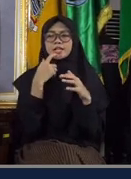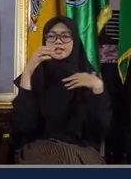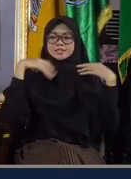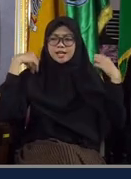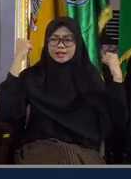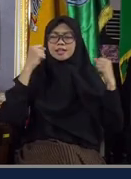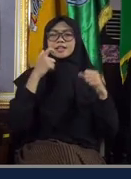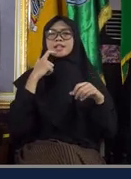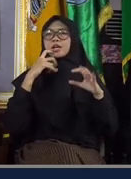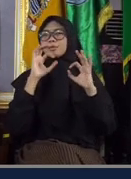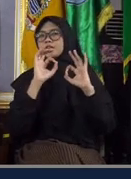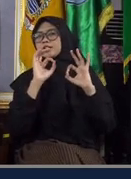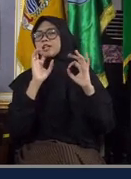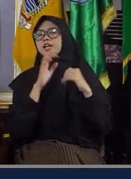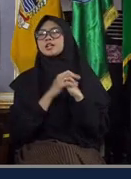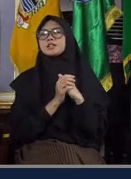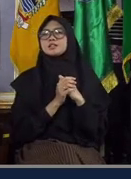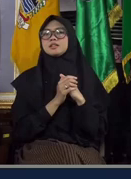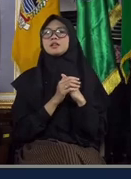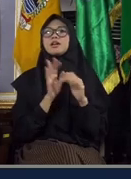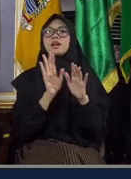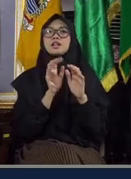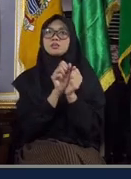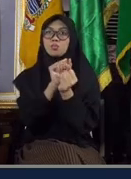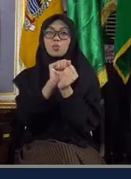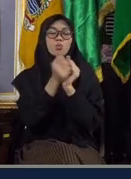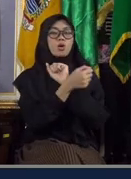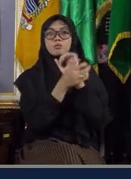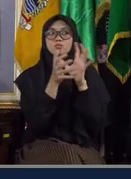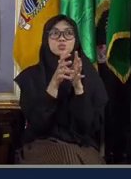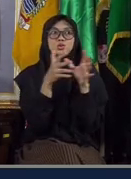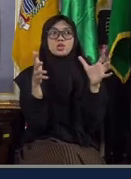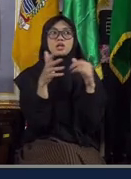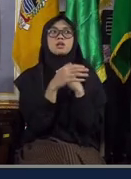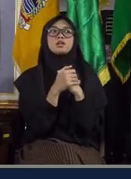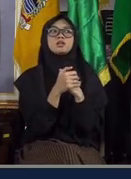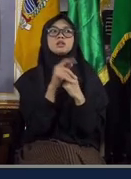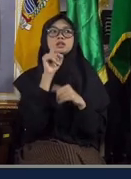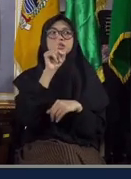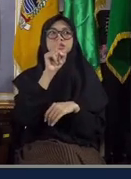soal pendidikan itu kan jauh Nanti satu perusahaan